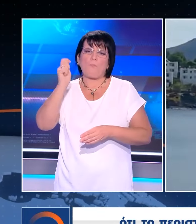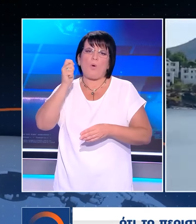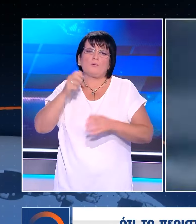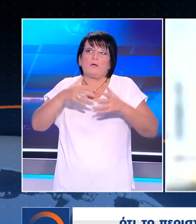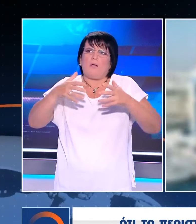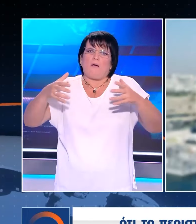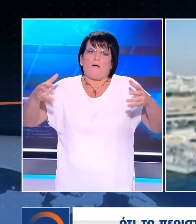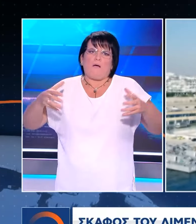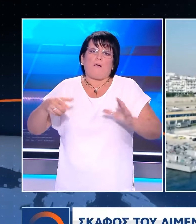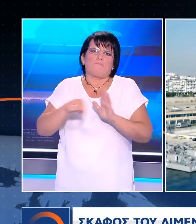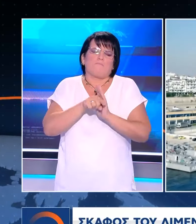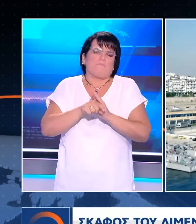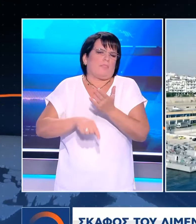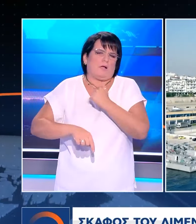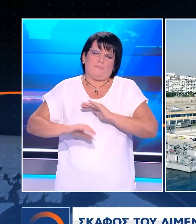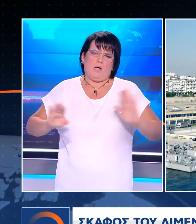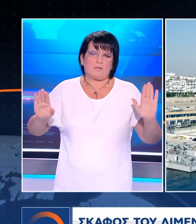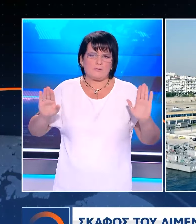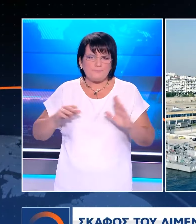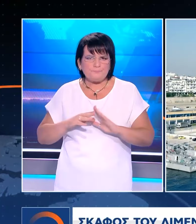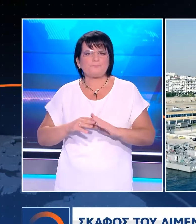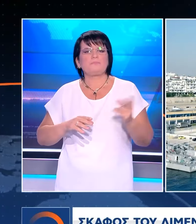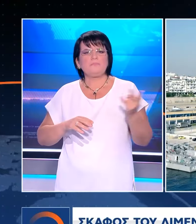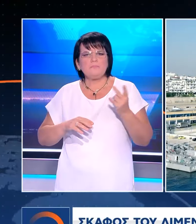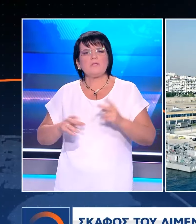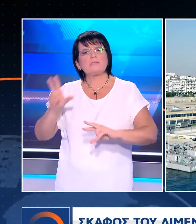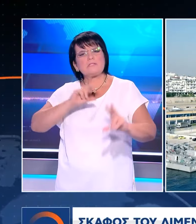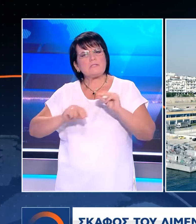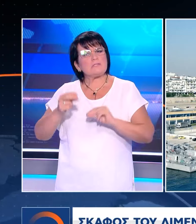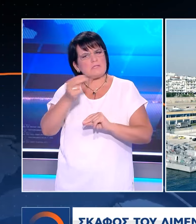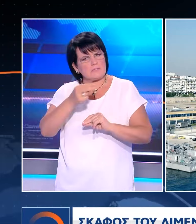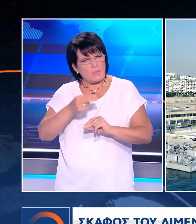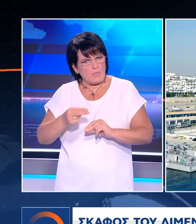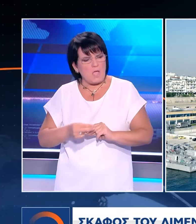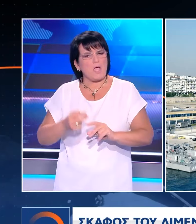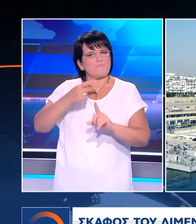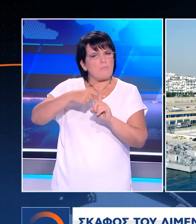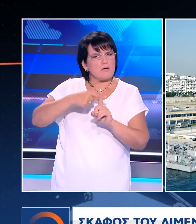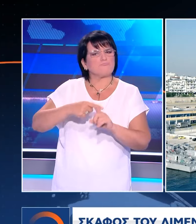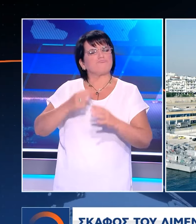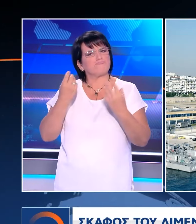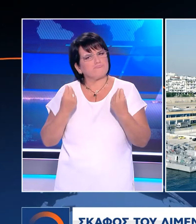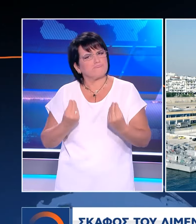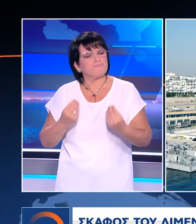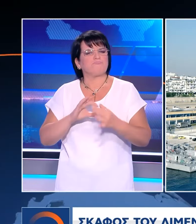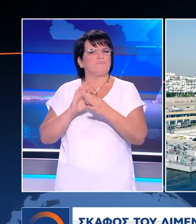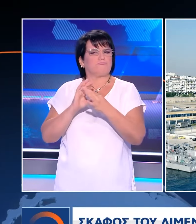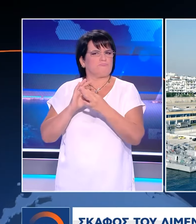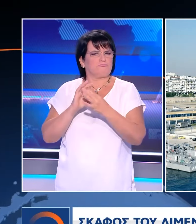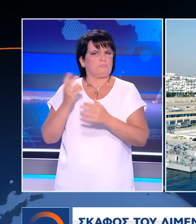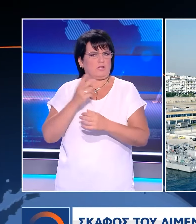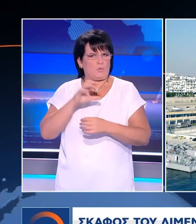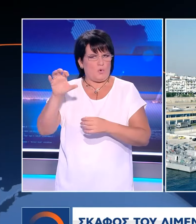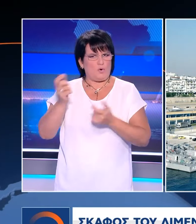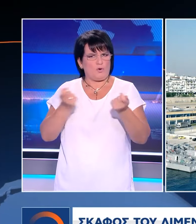διάσταση οι κύριοι κύριοι στυλιανίδης και γερλ καγια συζήτησαν σε θετικό κλίμα και επιβεβαίωσαν την καλή συνεργασία των δύο πλευρών